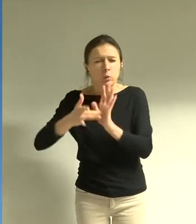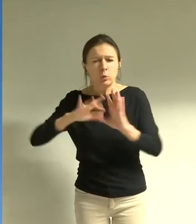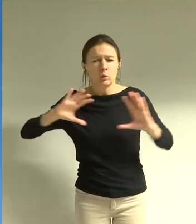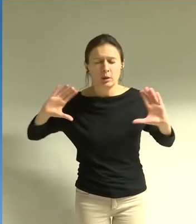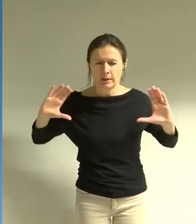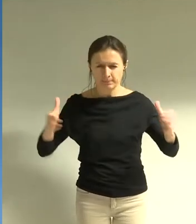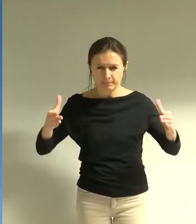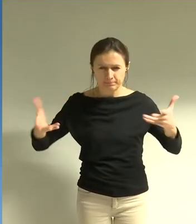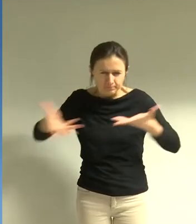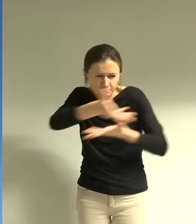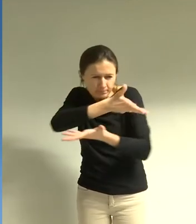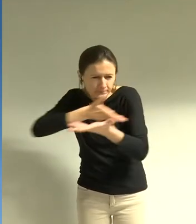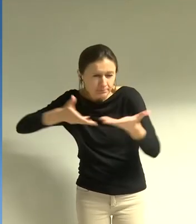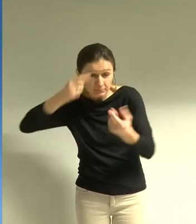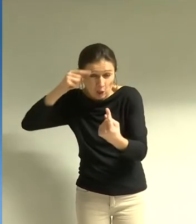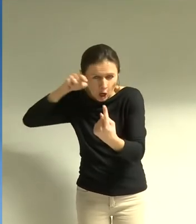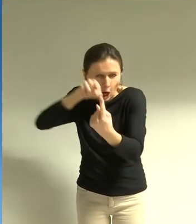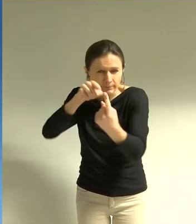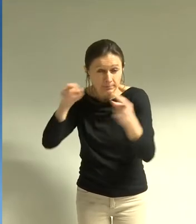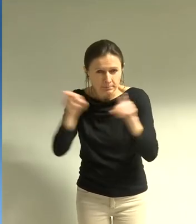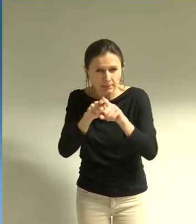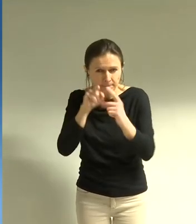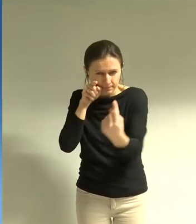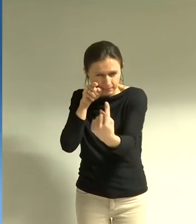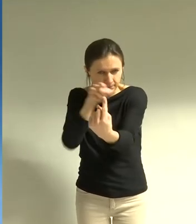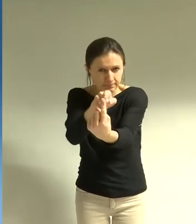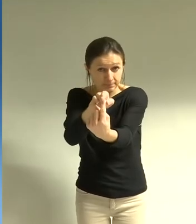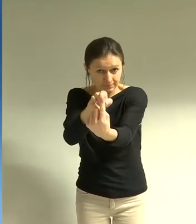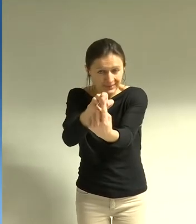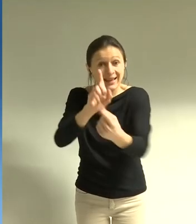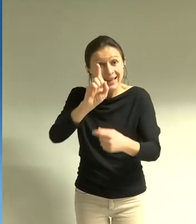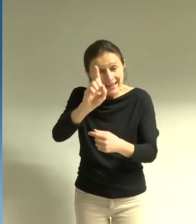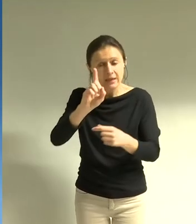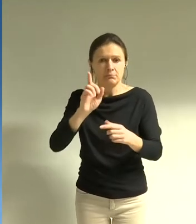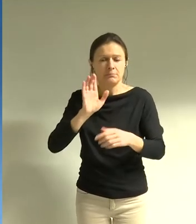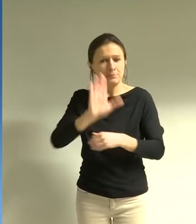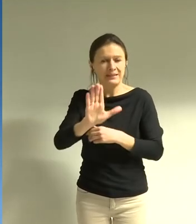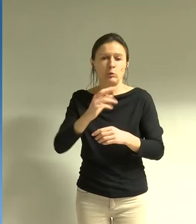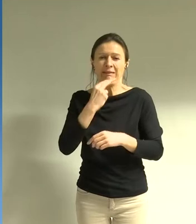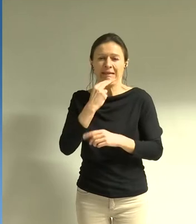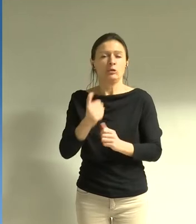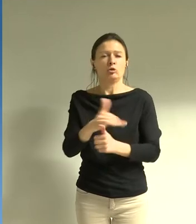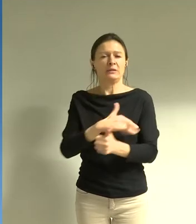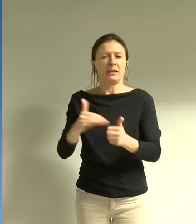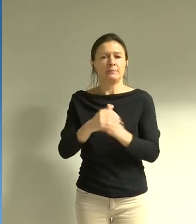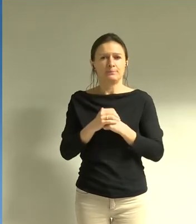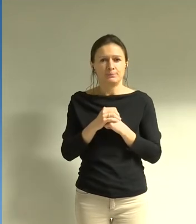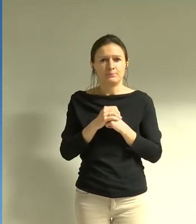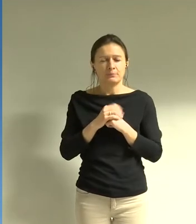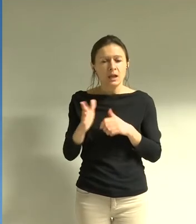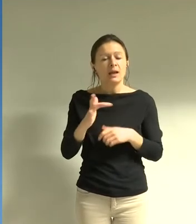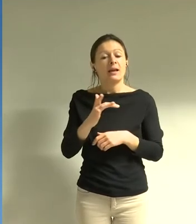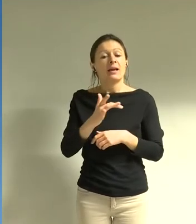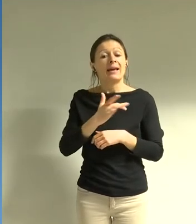multi partie prenante c'est à dire le caractère d'utilité sociale je vais vous lire l'intérêt collectif de la